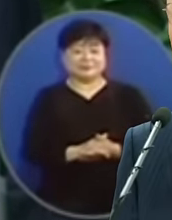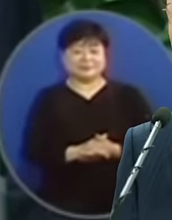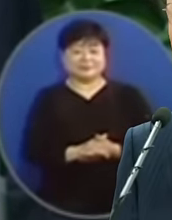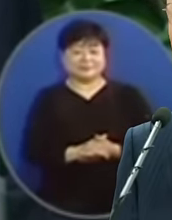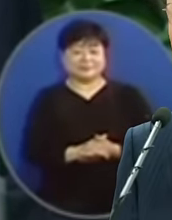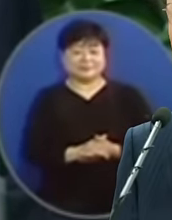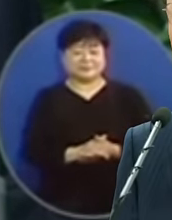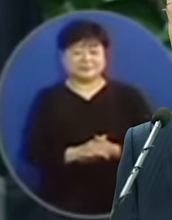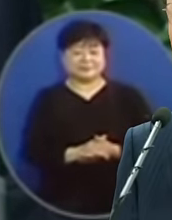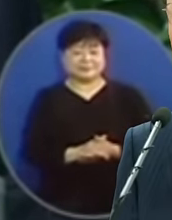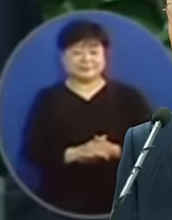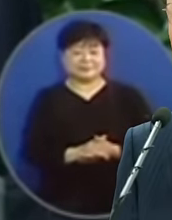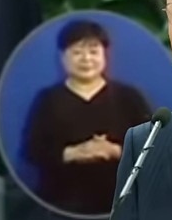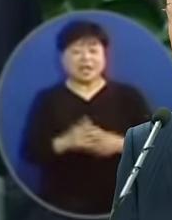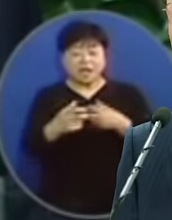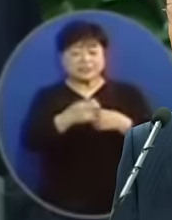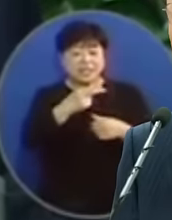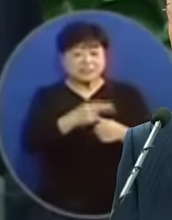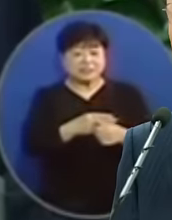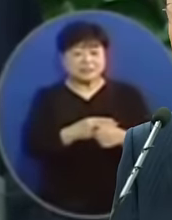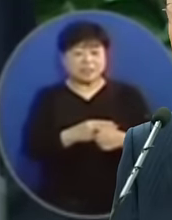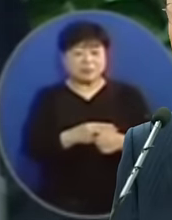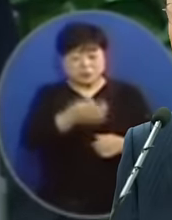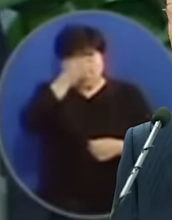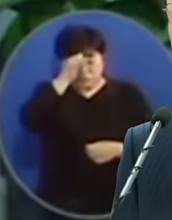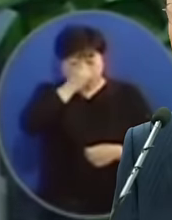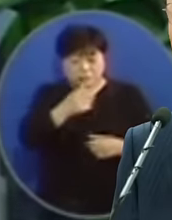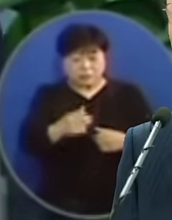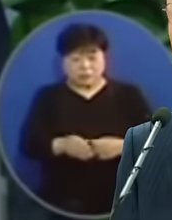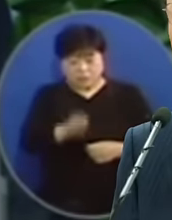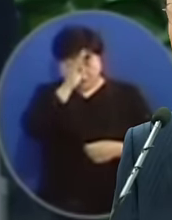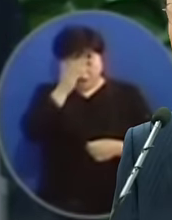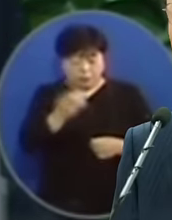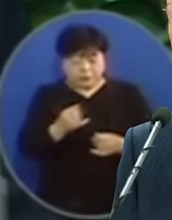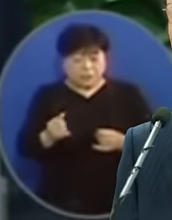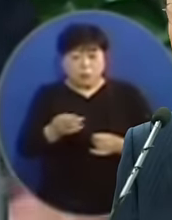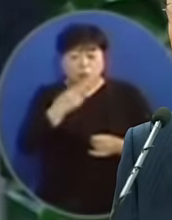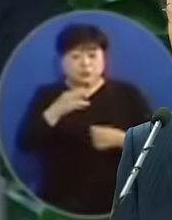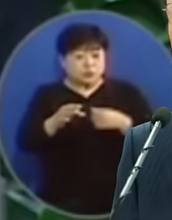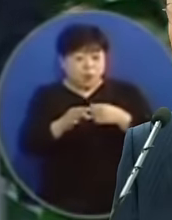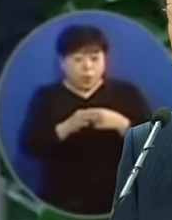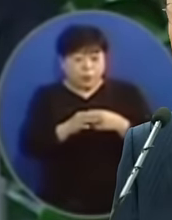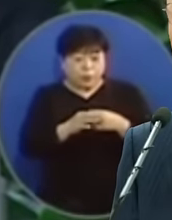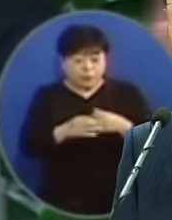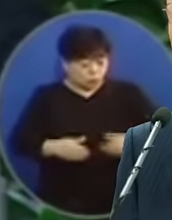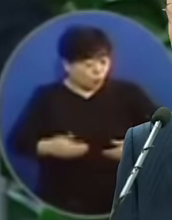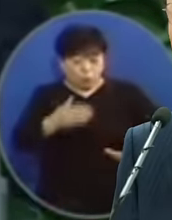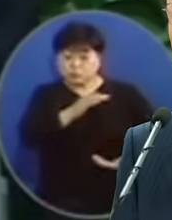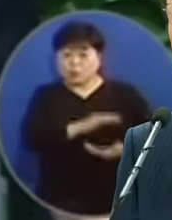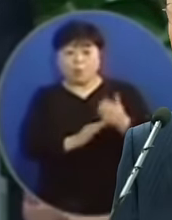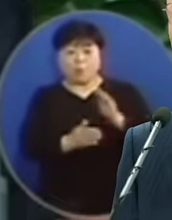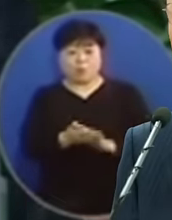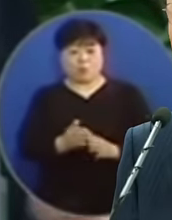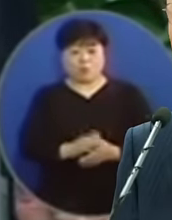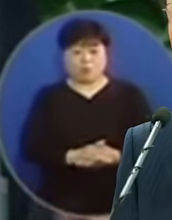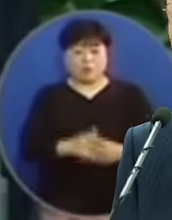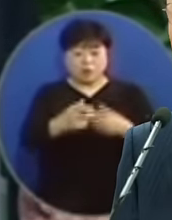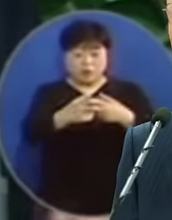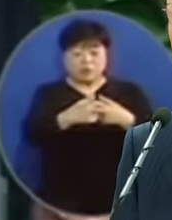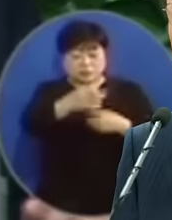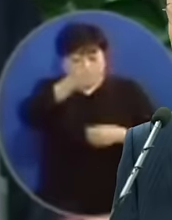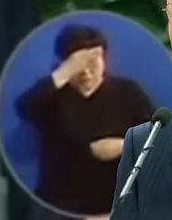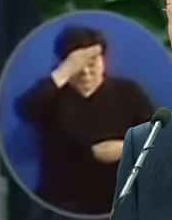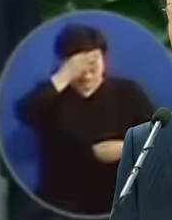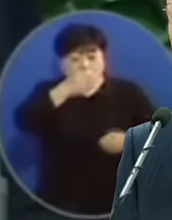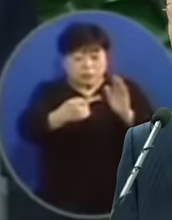아무리 여러분 의사가 이슈를 좋아도 환자가 없으면 소용없습니다. 파리만 날리고 있어요. 의술의